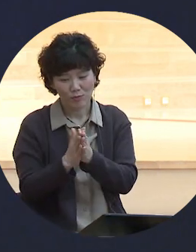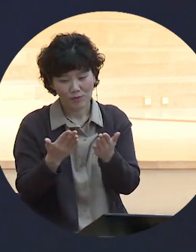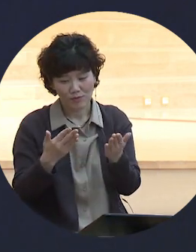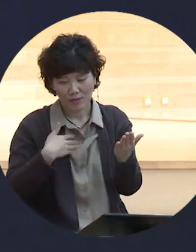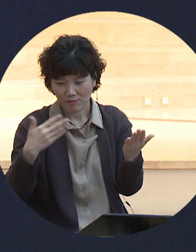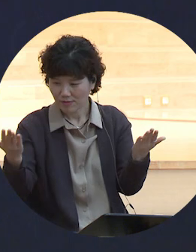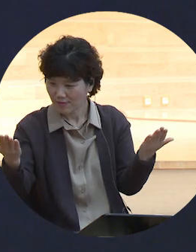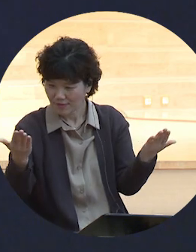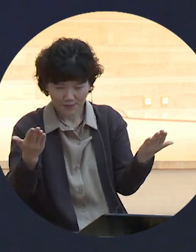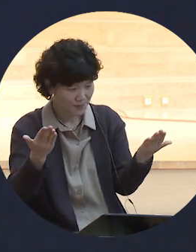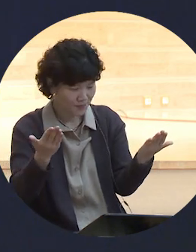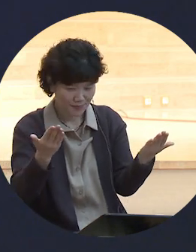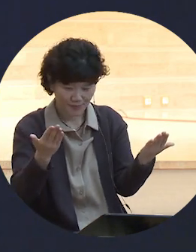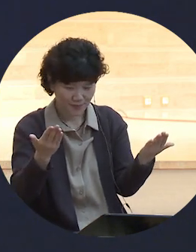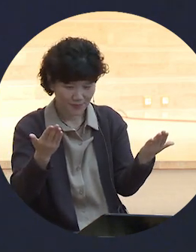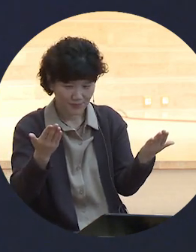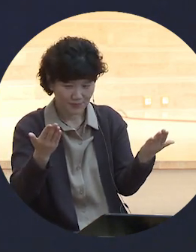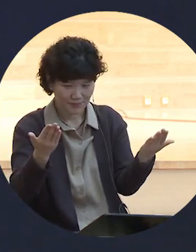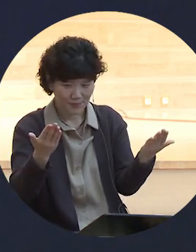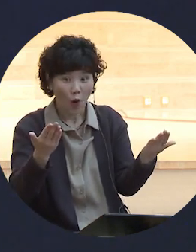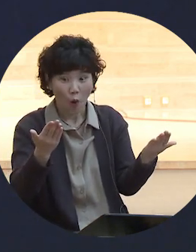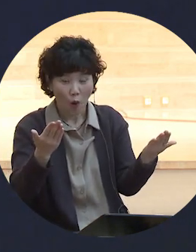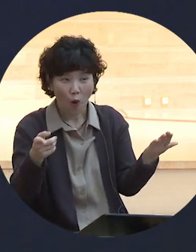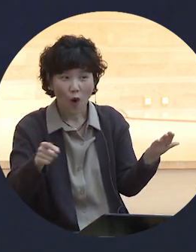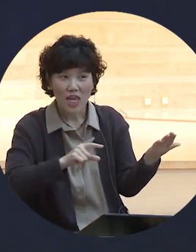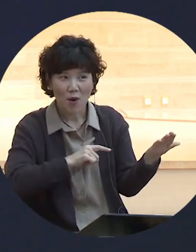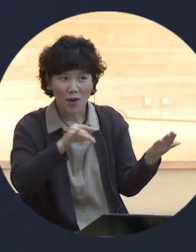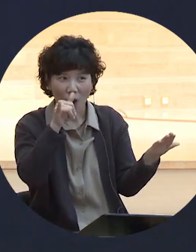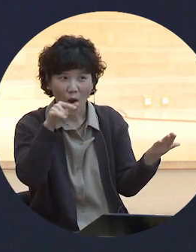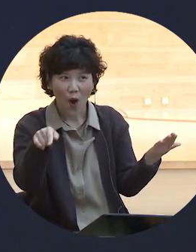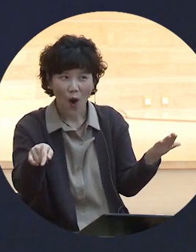꺼내봤어요. 그런데 있어.